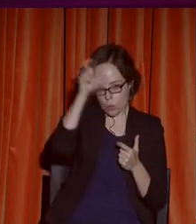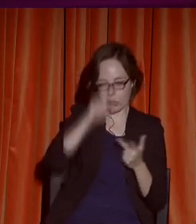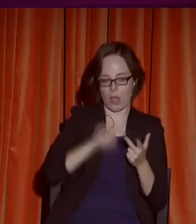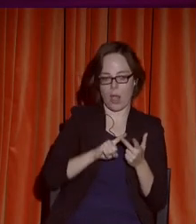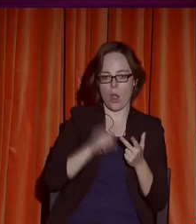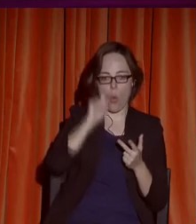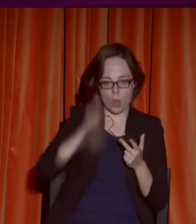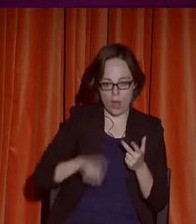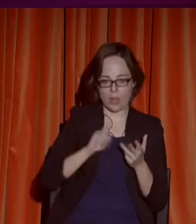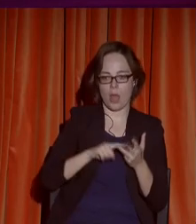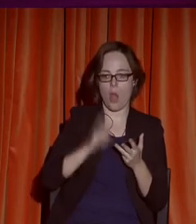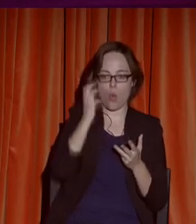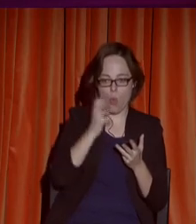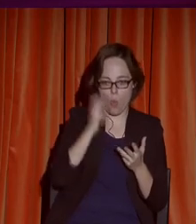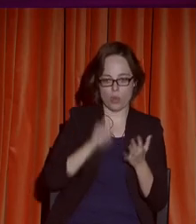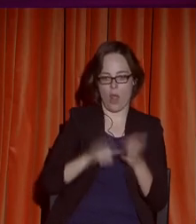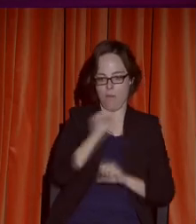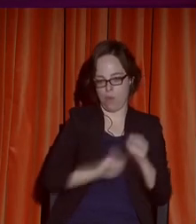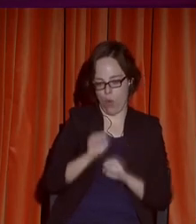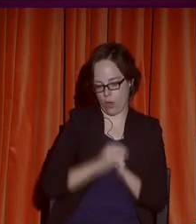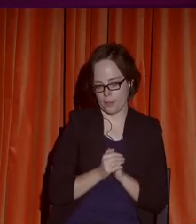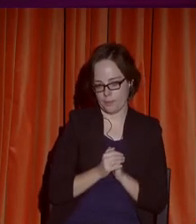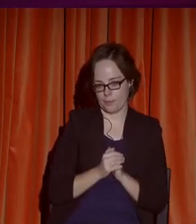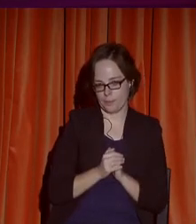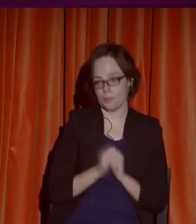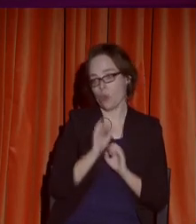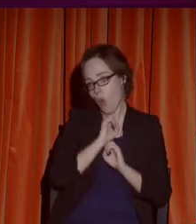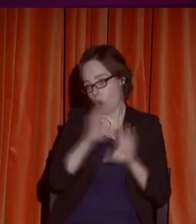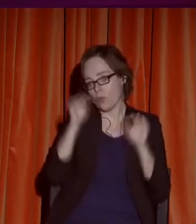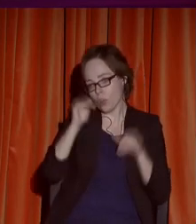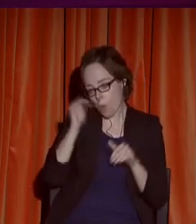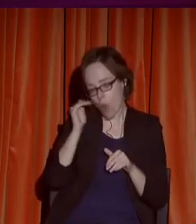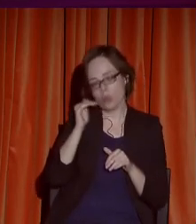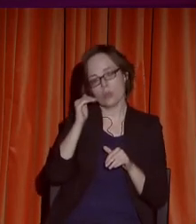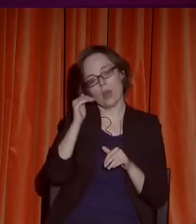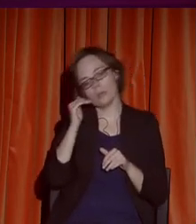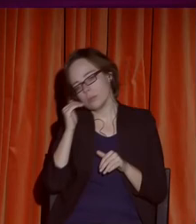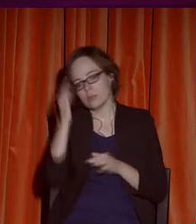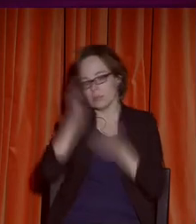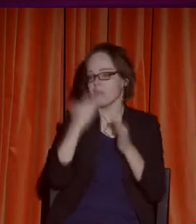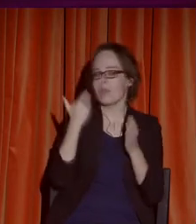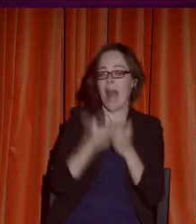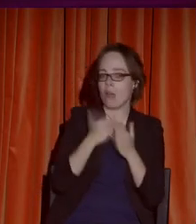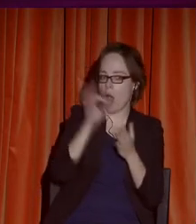Ukraina, Rumunia i Włochy. Oczywiście teraz możemy sobie na różny sposób interpretować to, dlaczego te